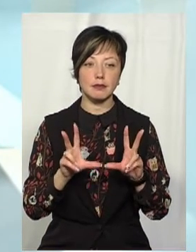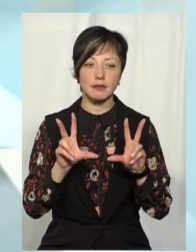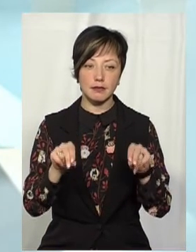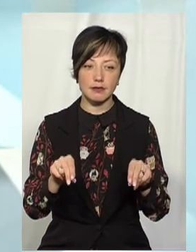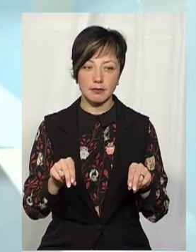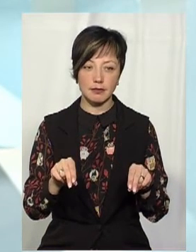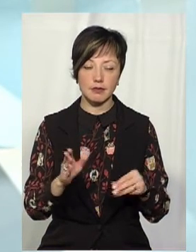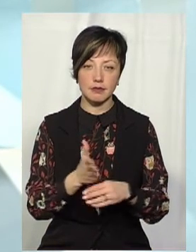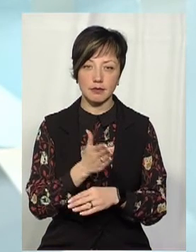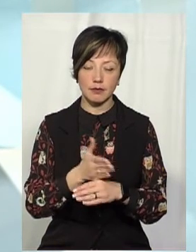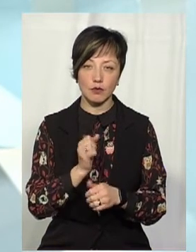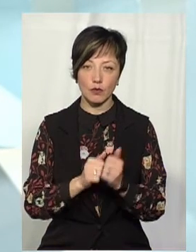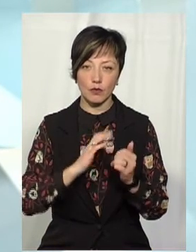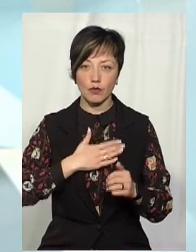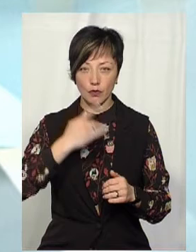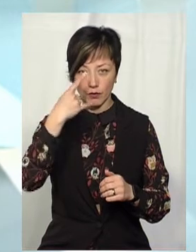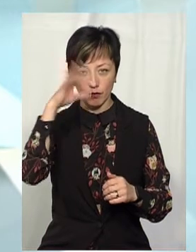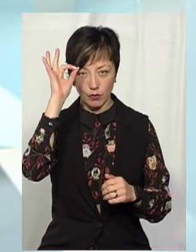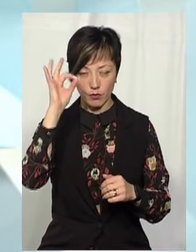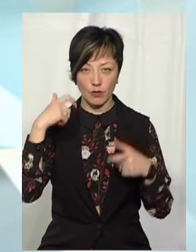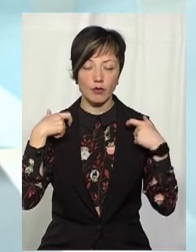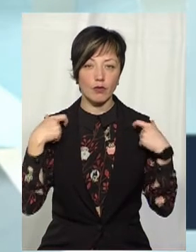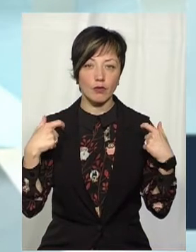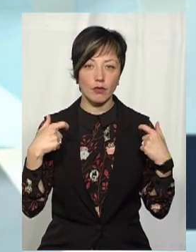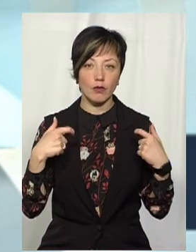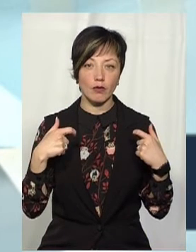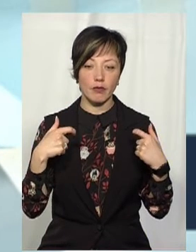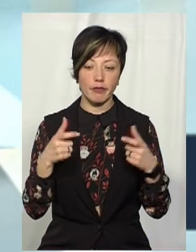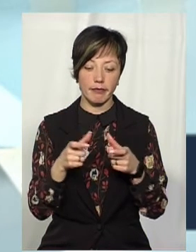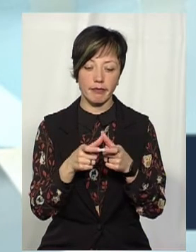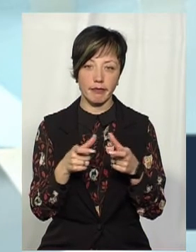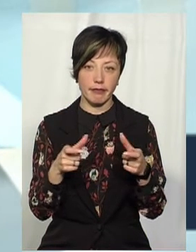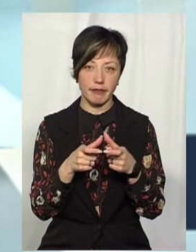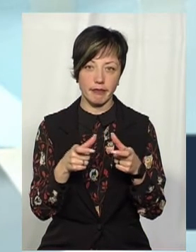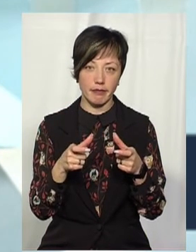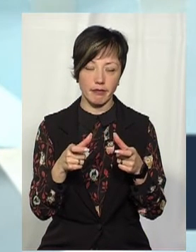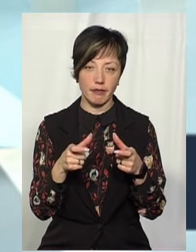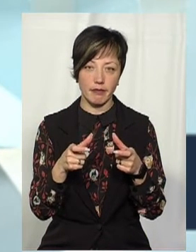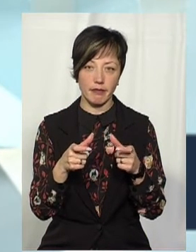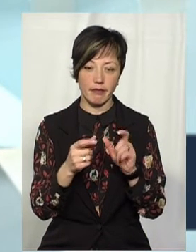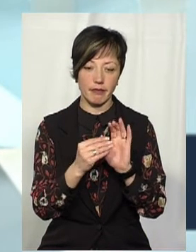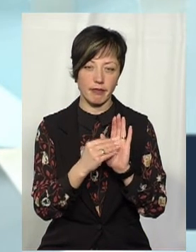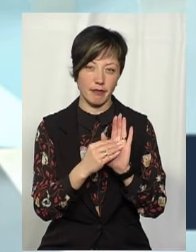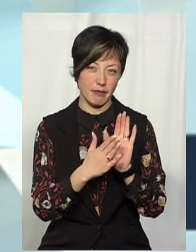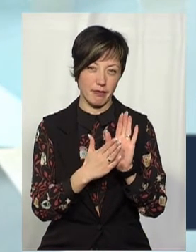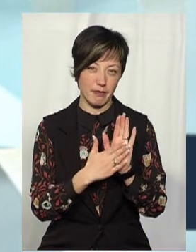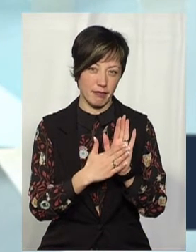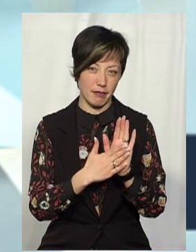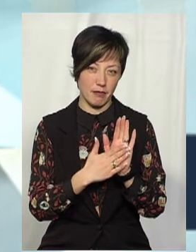пообіцяли виготовити кожному нашому поліцейському офіцеру громади візитівки для того, щоб він